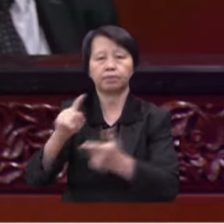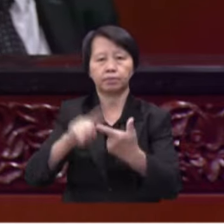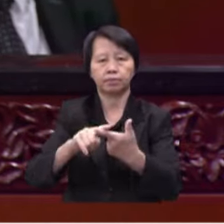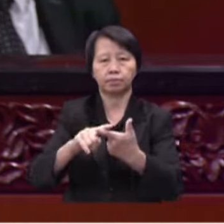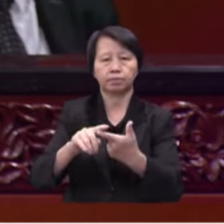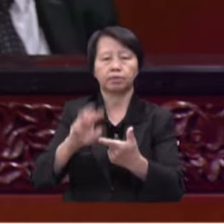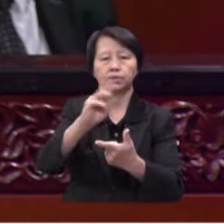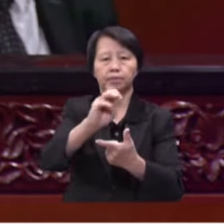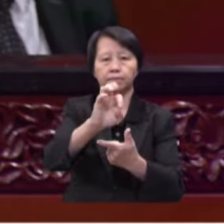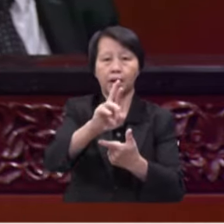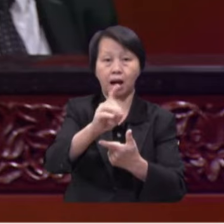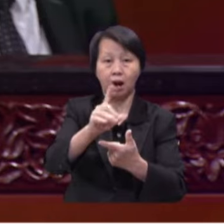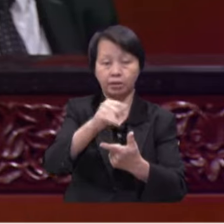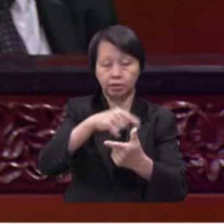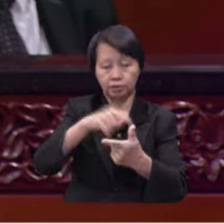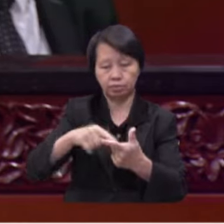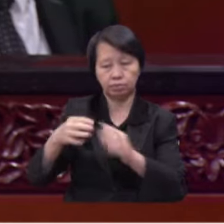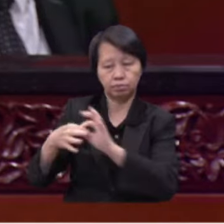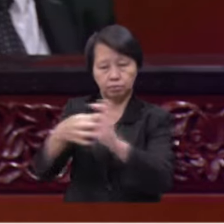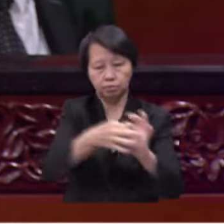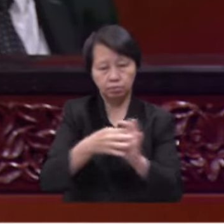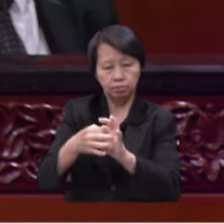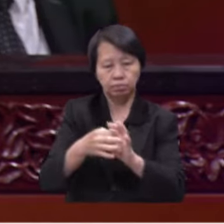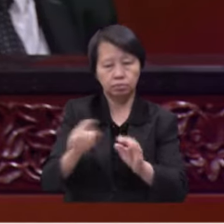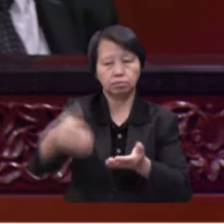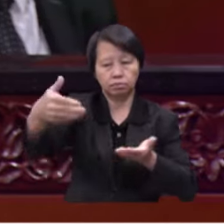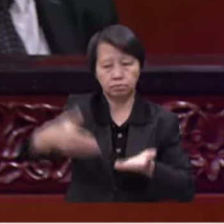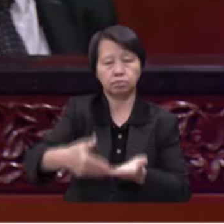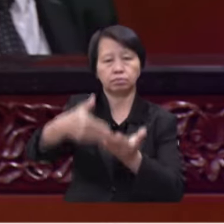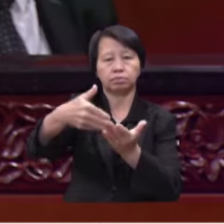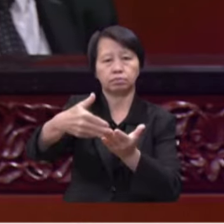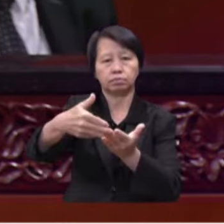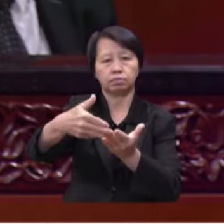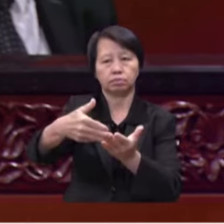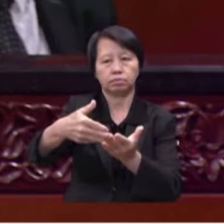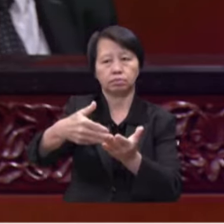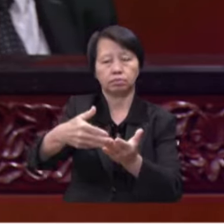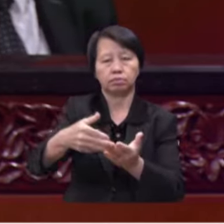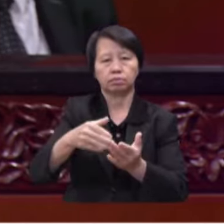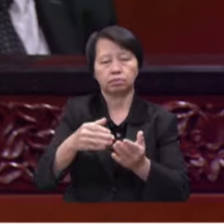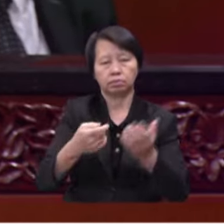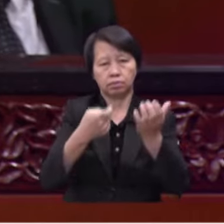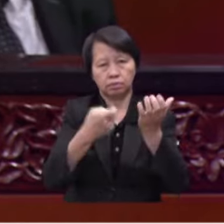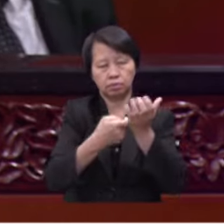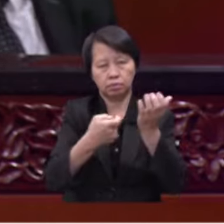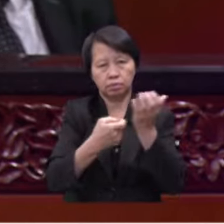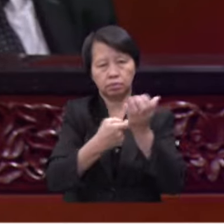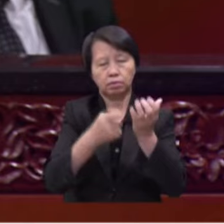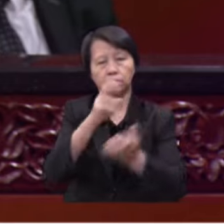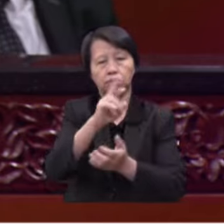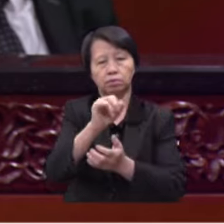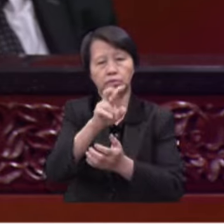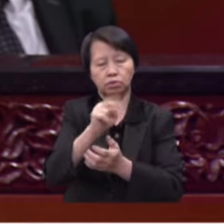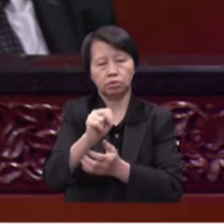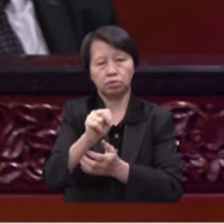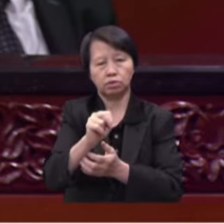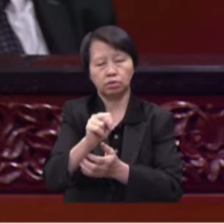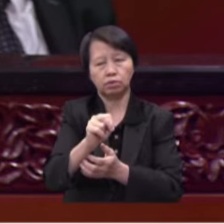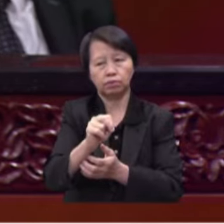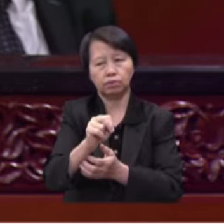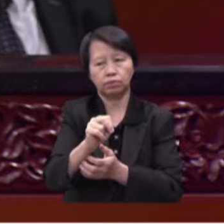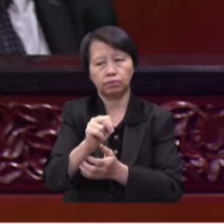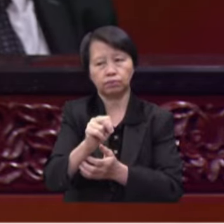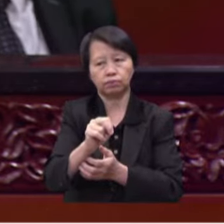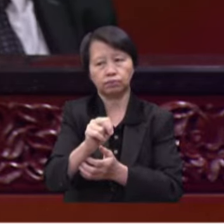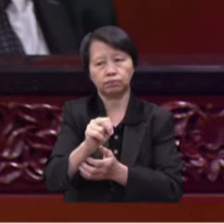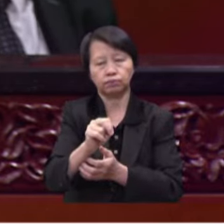berarti yang telah memperkenalkan tentang isi ruang sawit paham karena cek berkualiti Premium